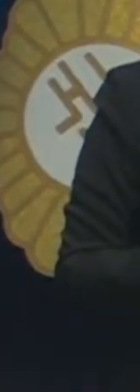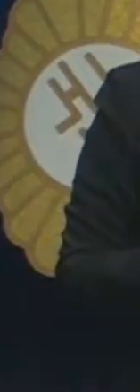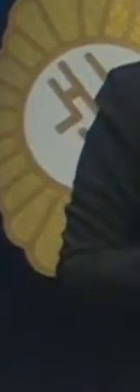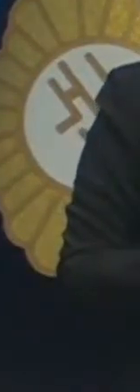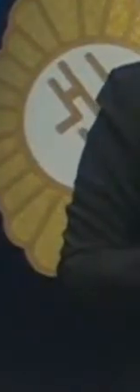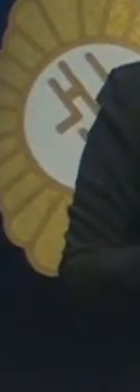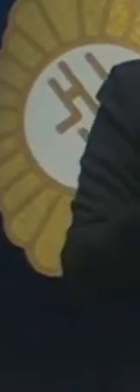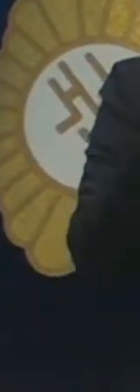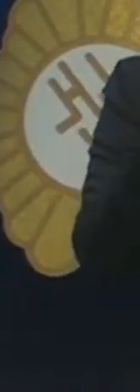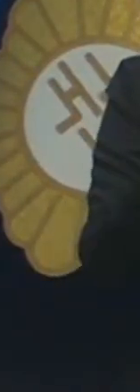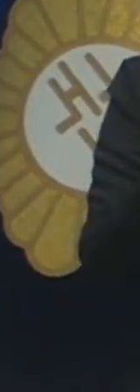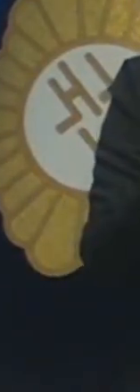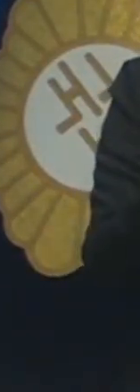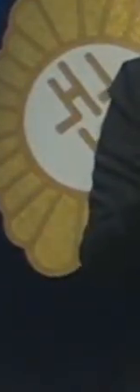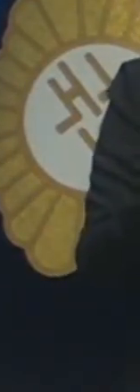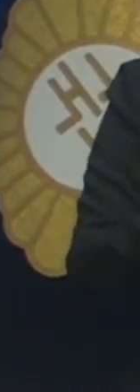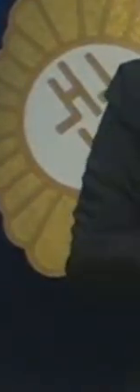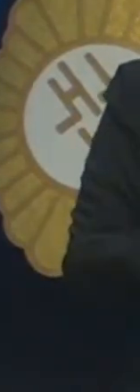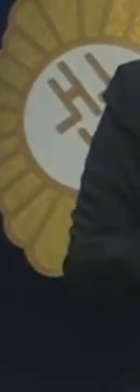홈플러스